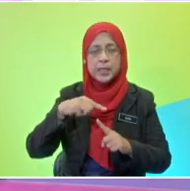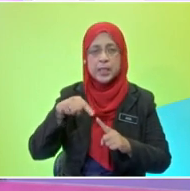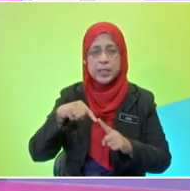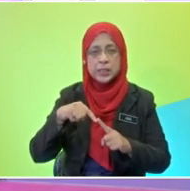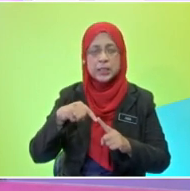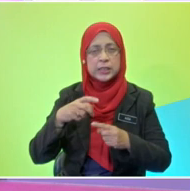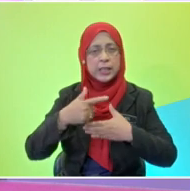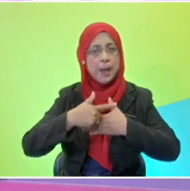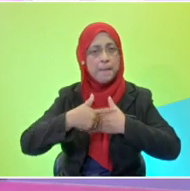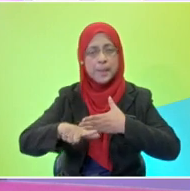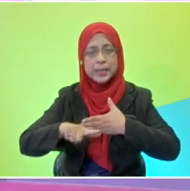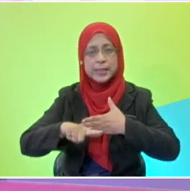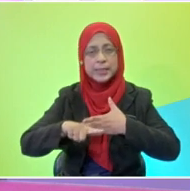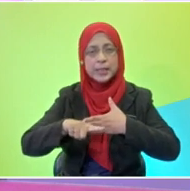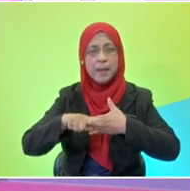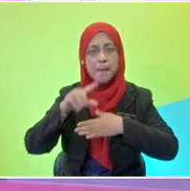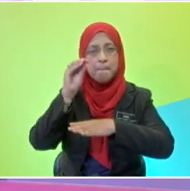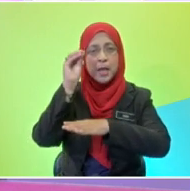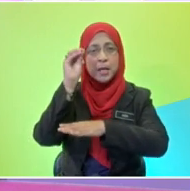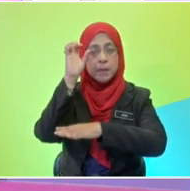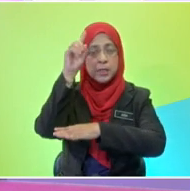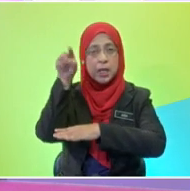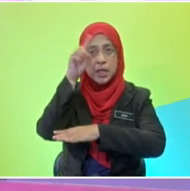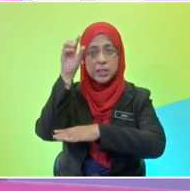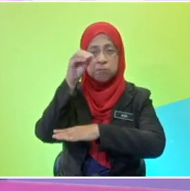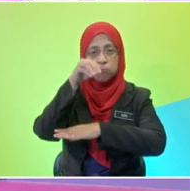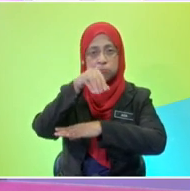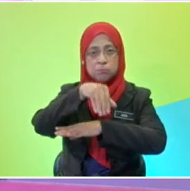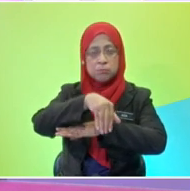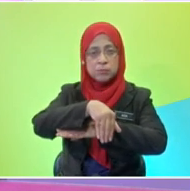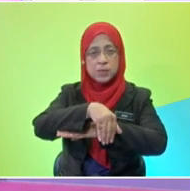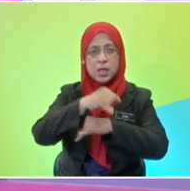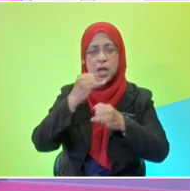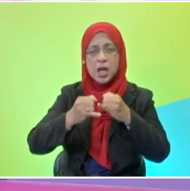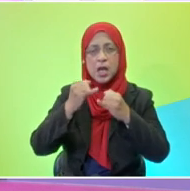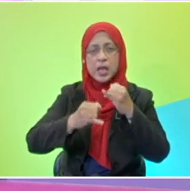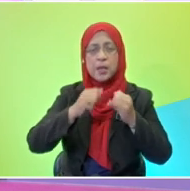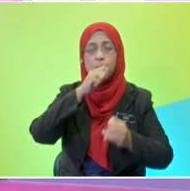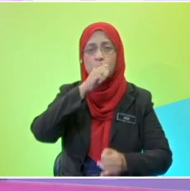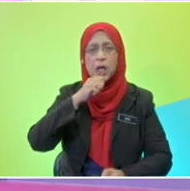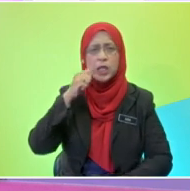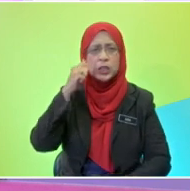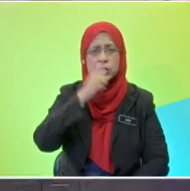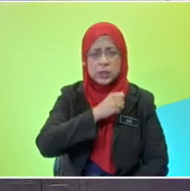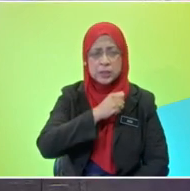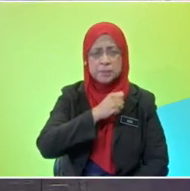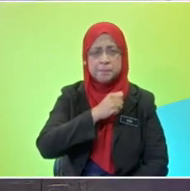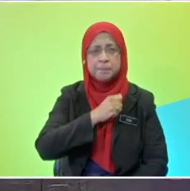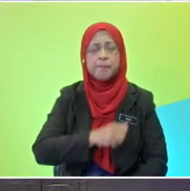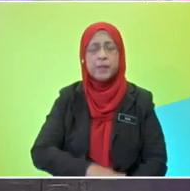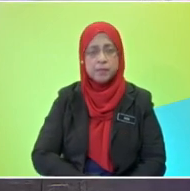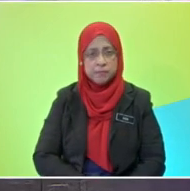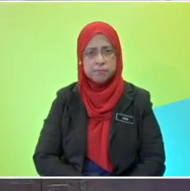selepas terbenam matahari terakhir Ramadhan cerita Bayu lagi sekali dah